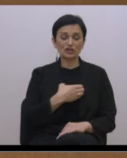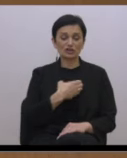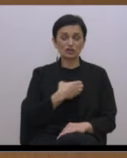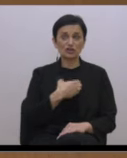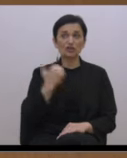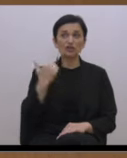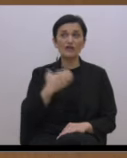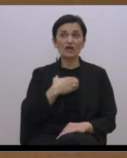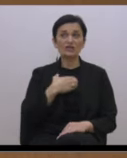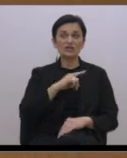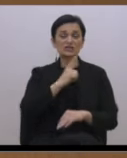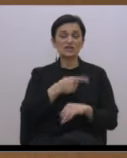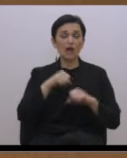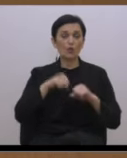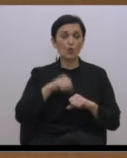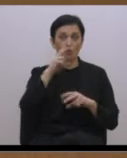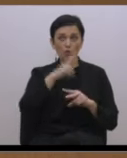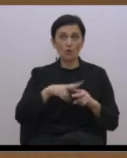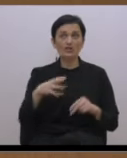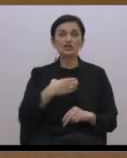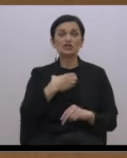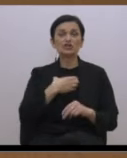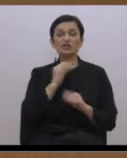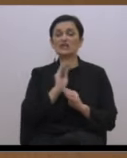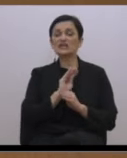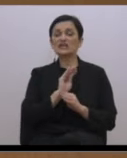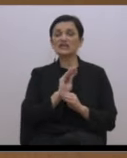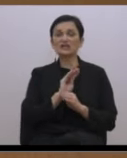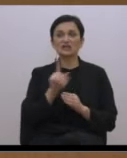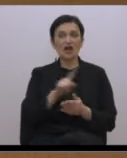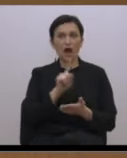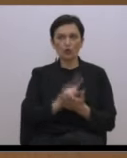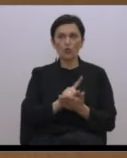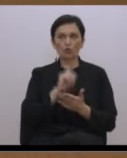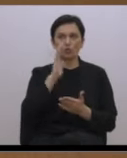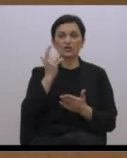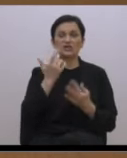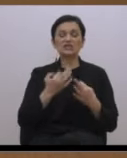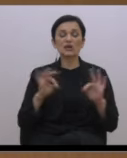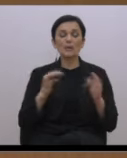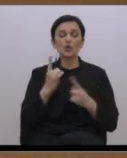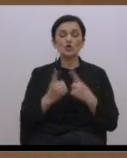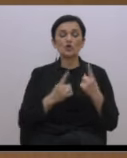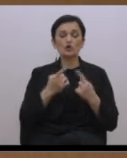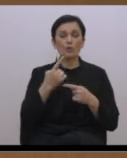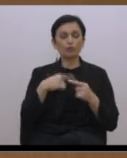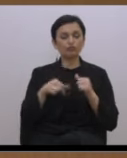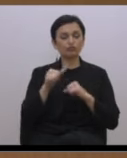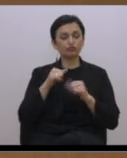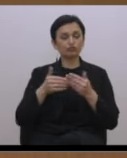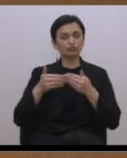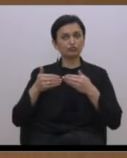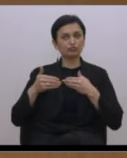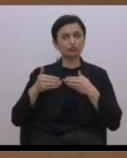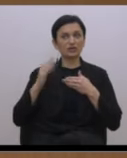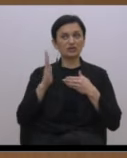თქვენი შიში ძალაუფლების დაკარგვის და შიში კრიტიკის, რომელიც აუცილებლად იქნება დემოკრატიული რეფორმების უკუსვლის შემთხვევაში.